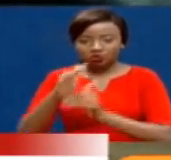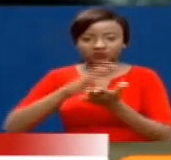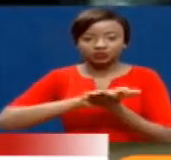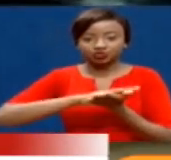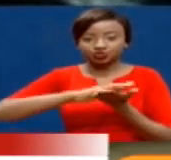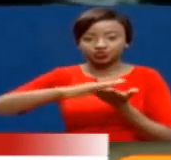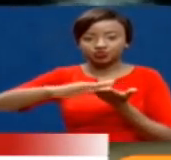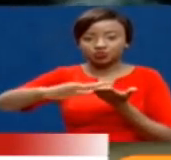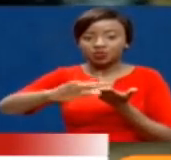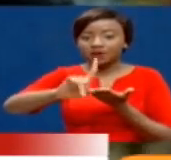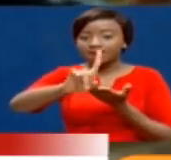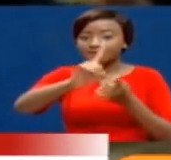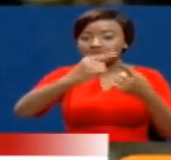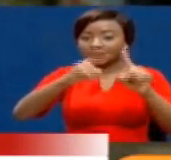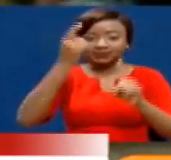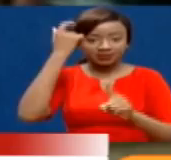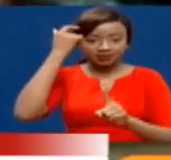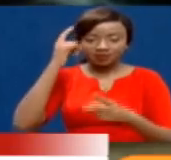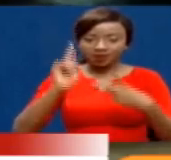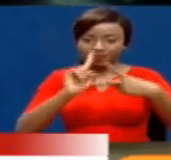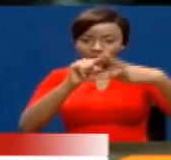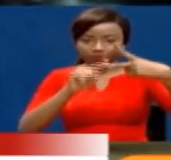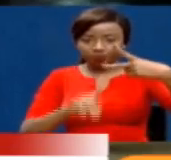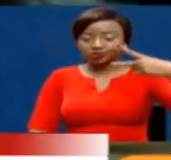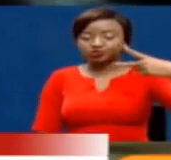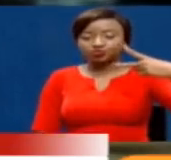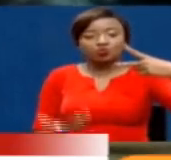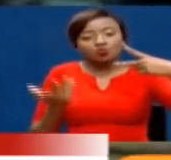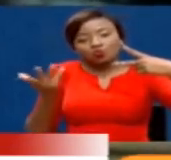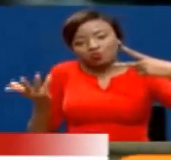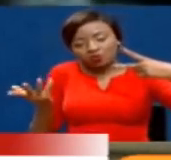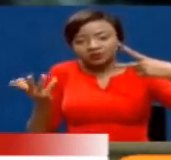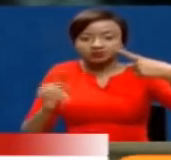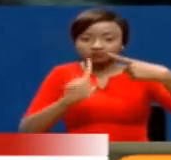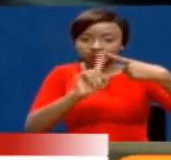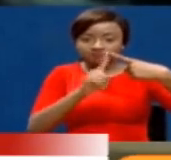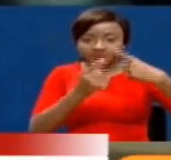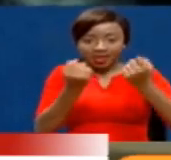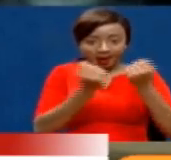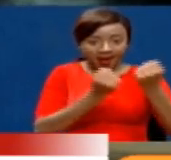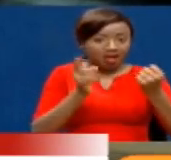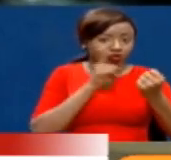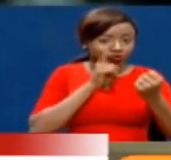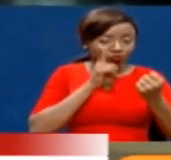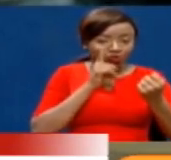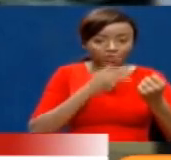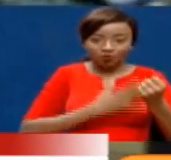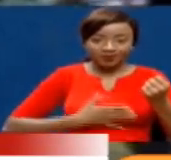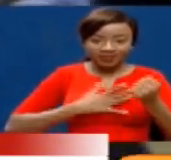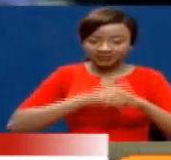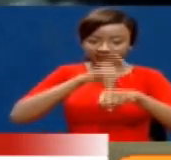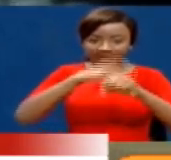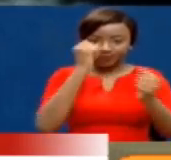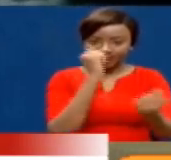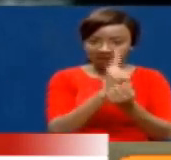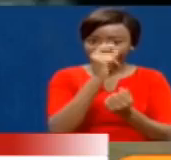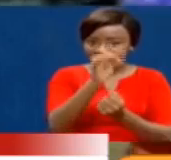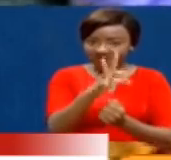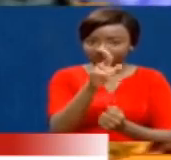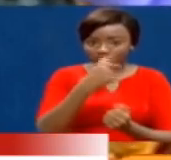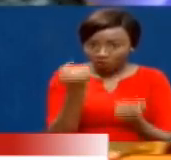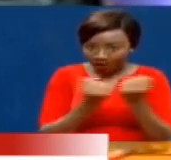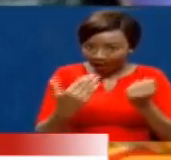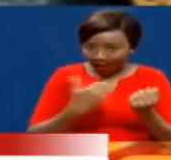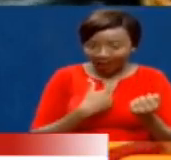sana, lakini kuna mambo mawili nataka kusisitiza. Kitu ya kwanza, gari kesho inaanza saa 5. Wale wanaona watachelewa